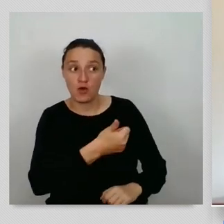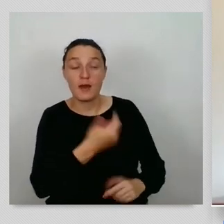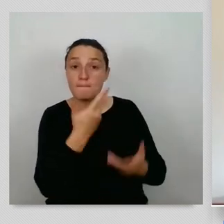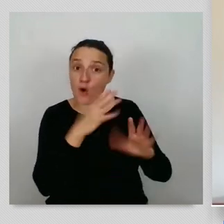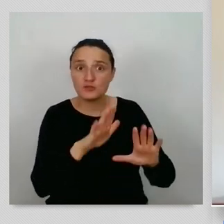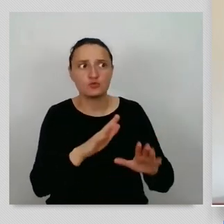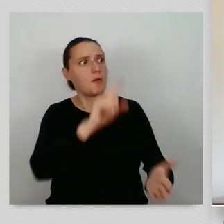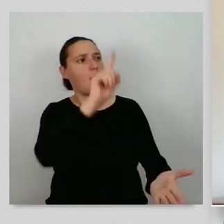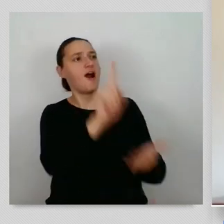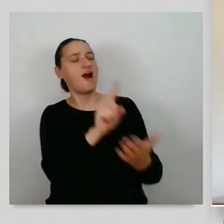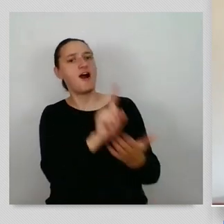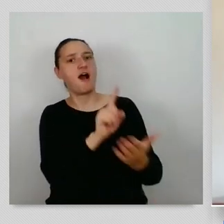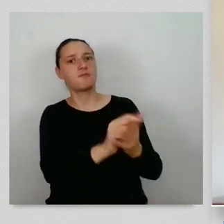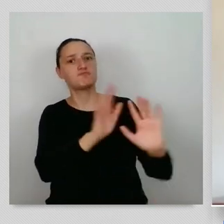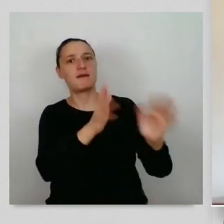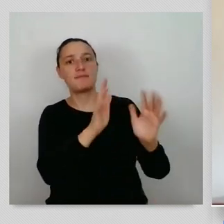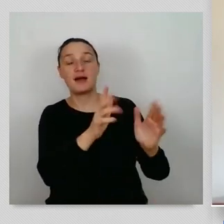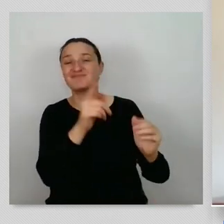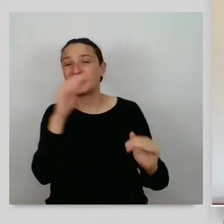sukces, ale gdy porówna się to